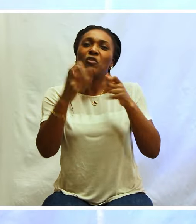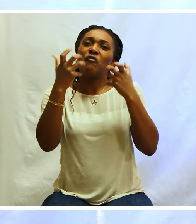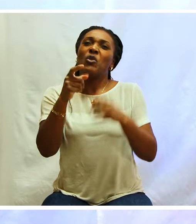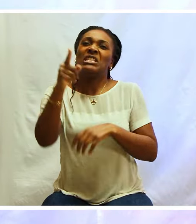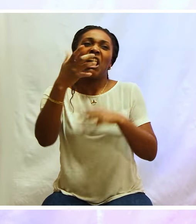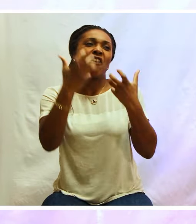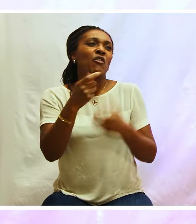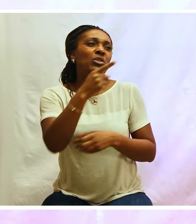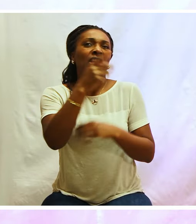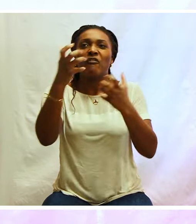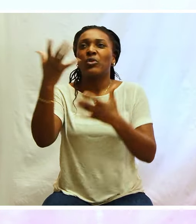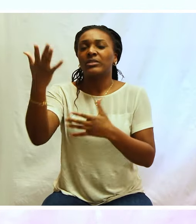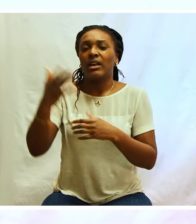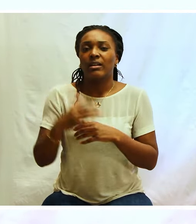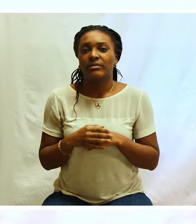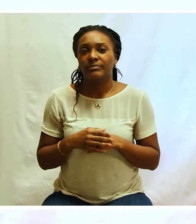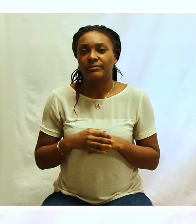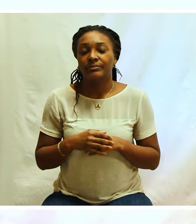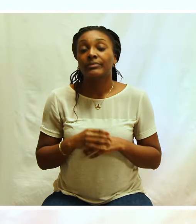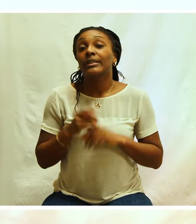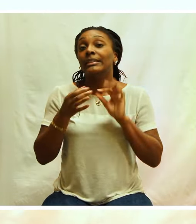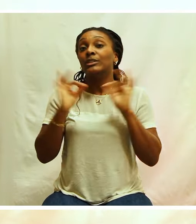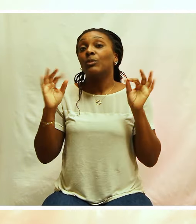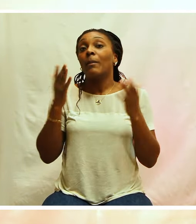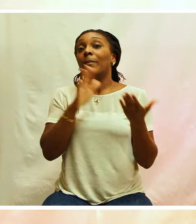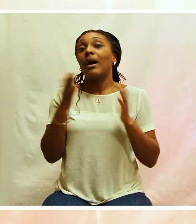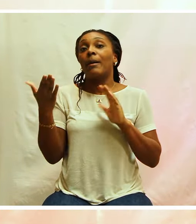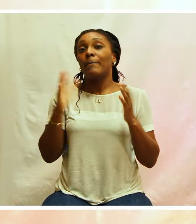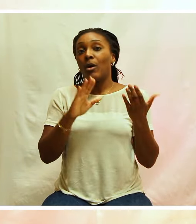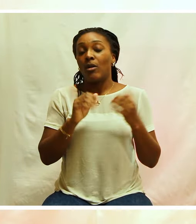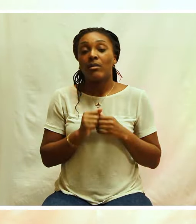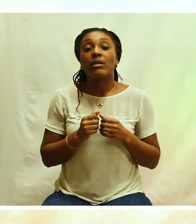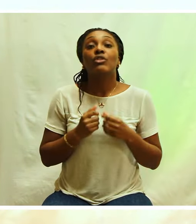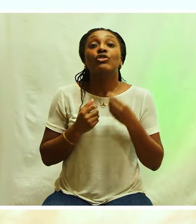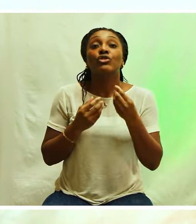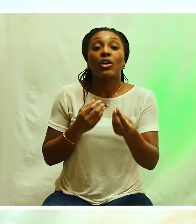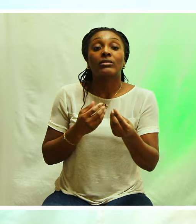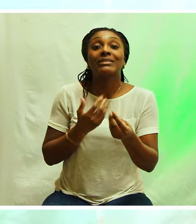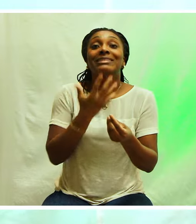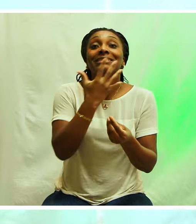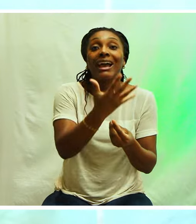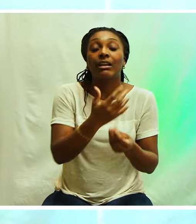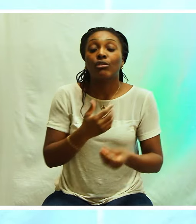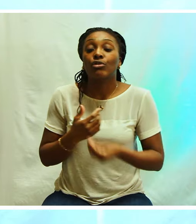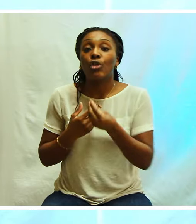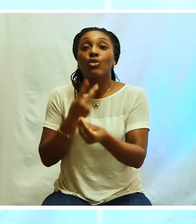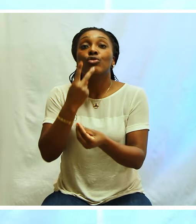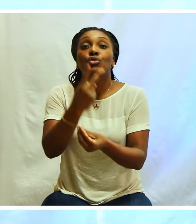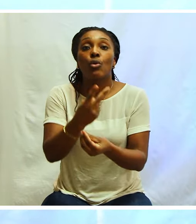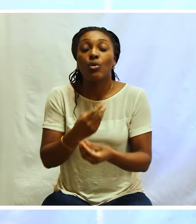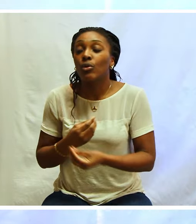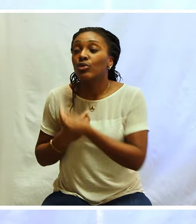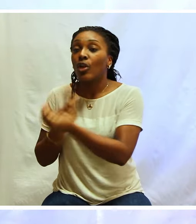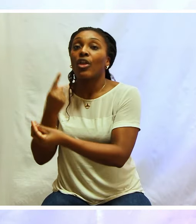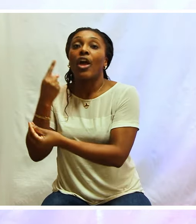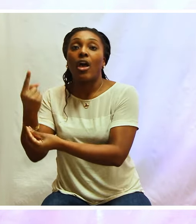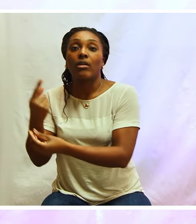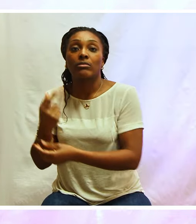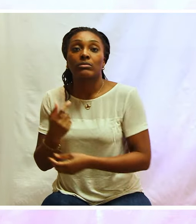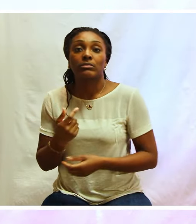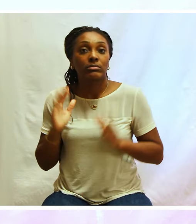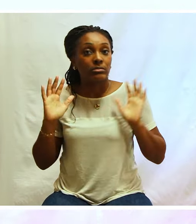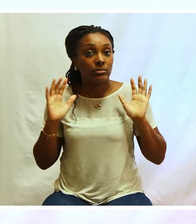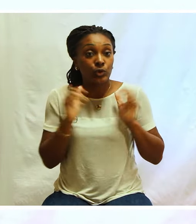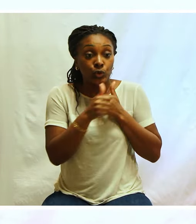la même chose, la même quantité. La Bible dit à chacun selon sa capacité.